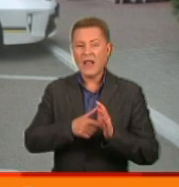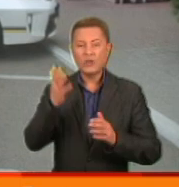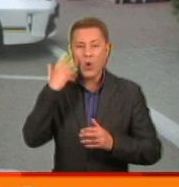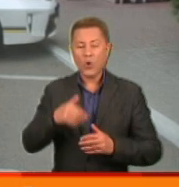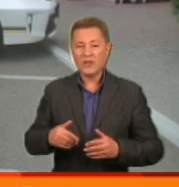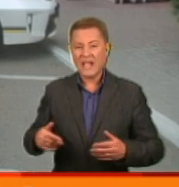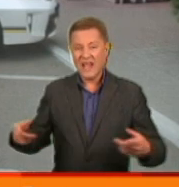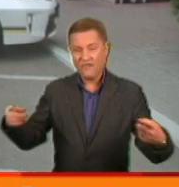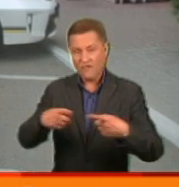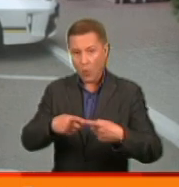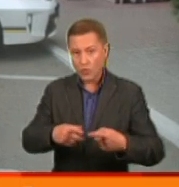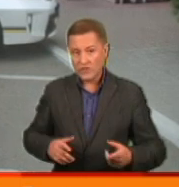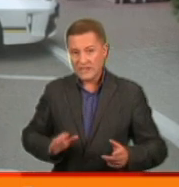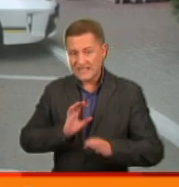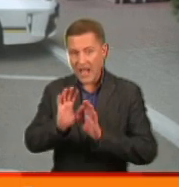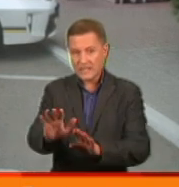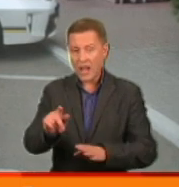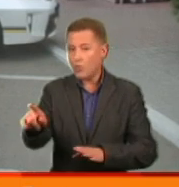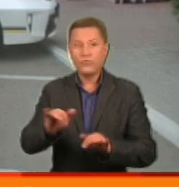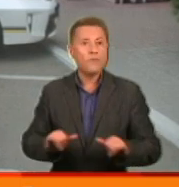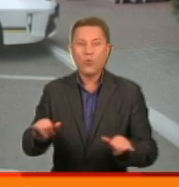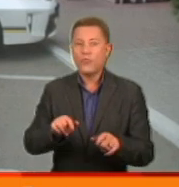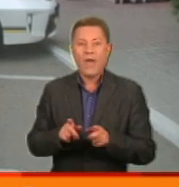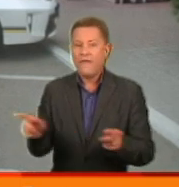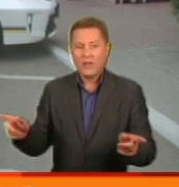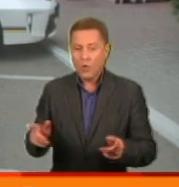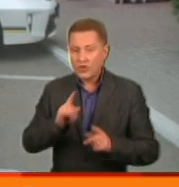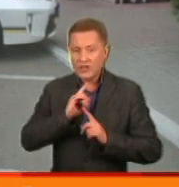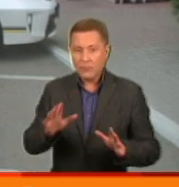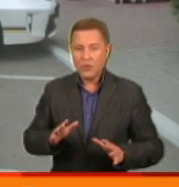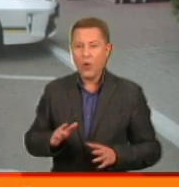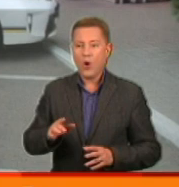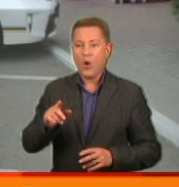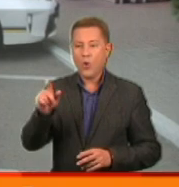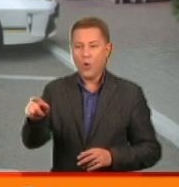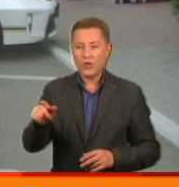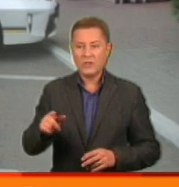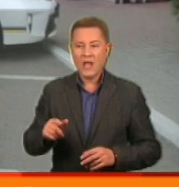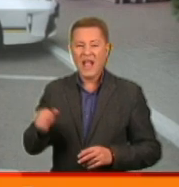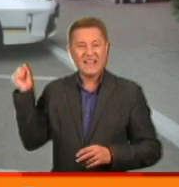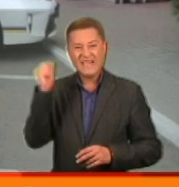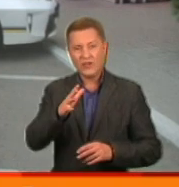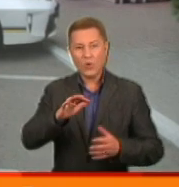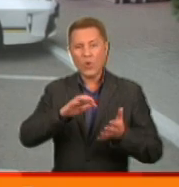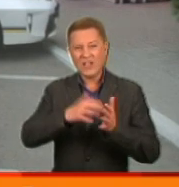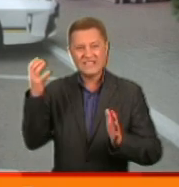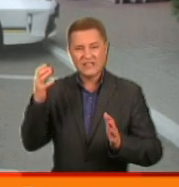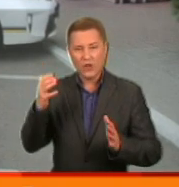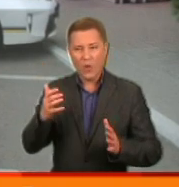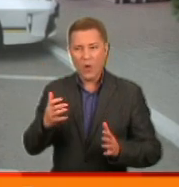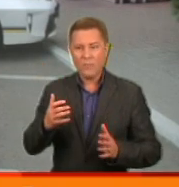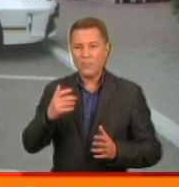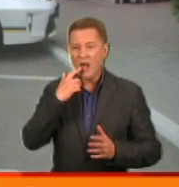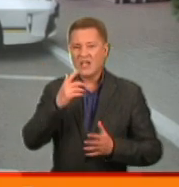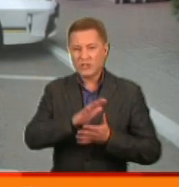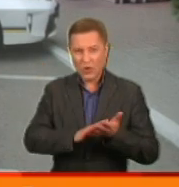його загнали, скажімо так, в кут, в нього вже не було куди відходити, він в нас кинув, то був кусок скла, весь крові, яким